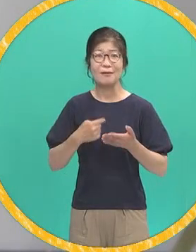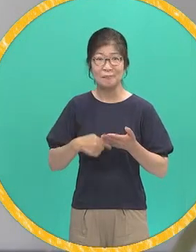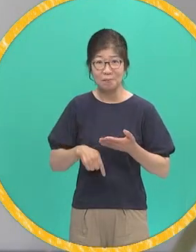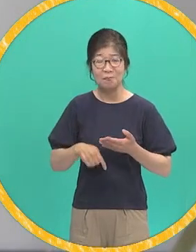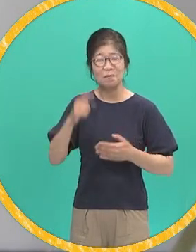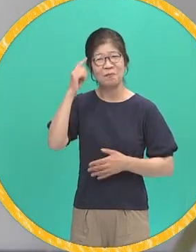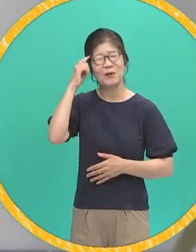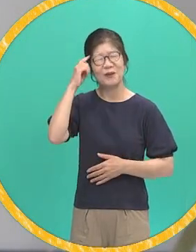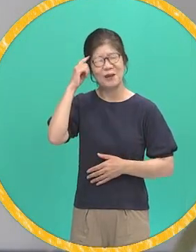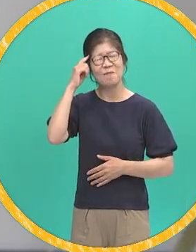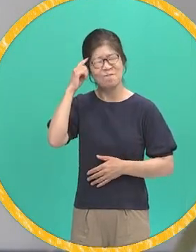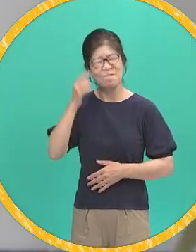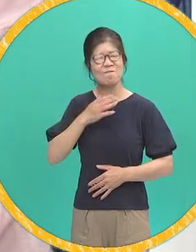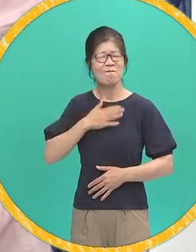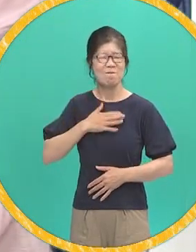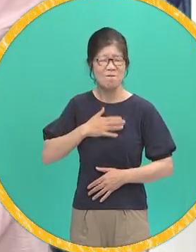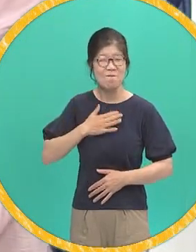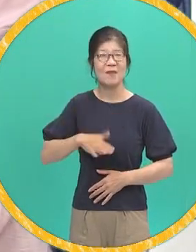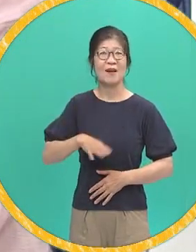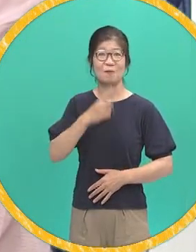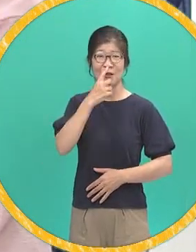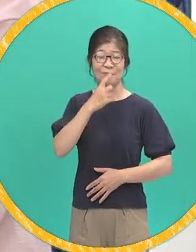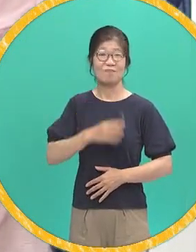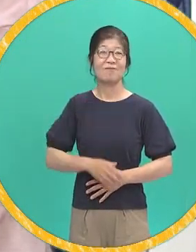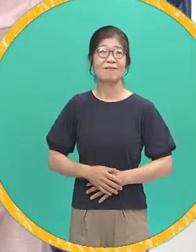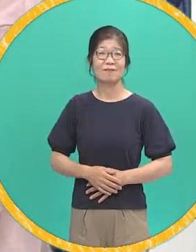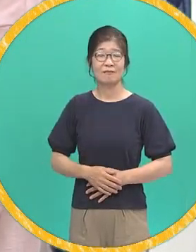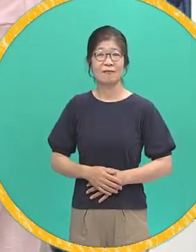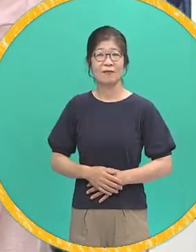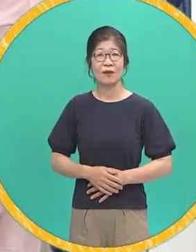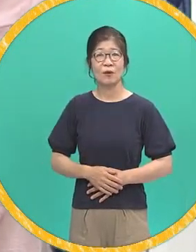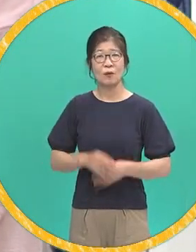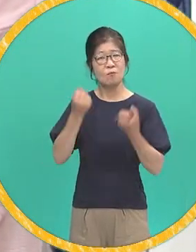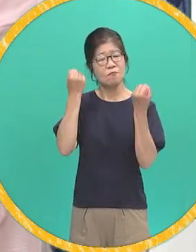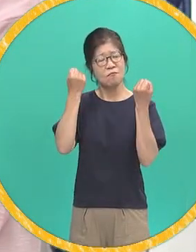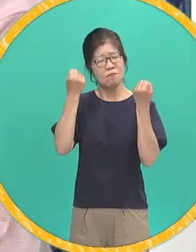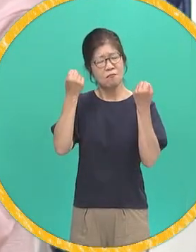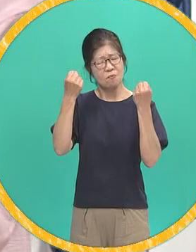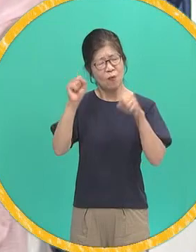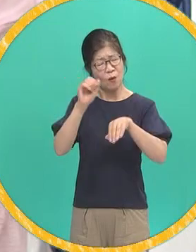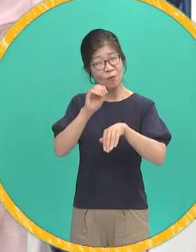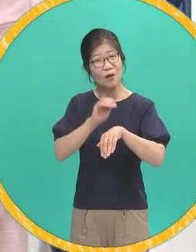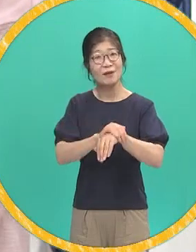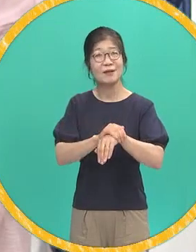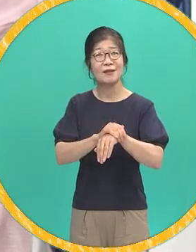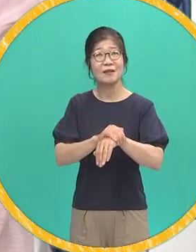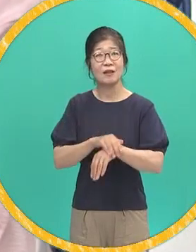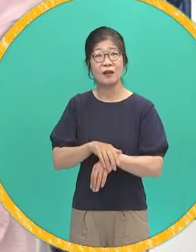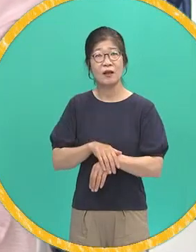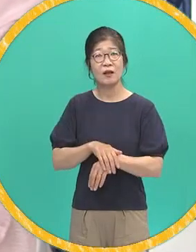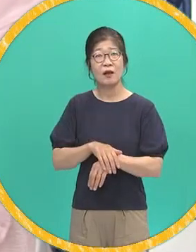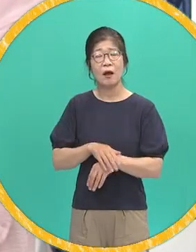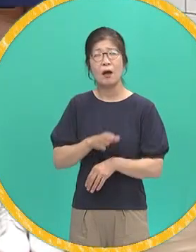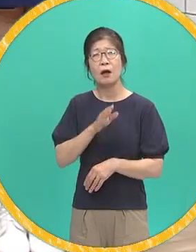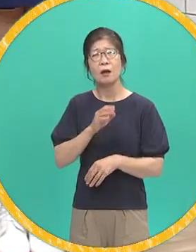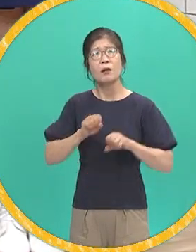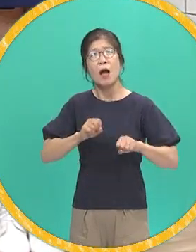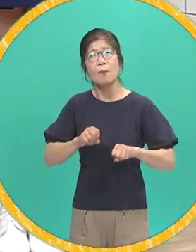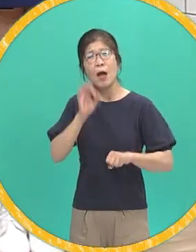いうところでとてもやりがいを感じます本当に素晴らしいパフォーマンスで今もテレビの前に